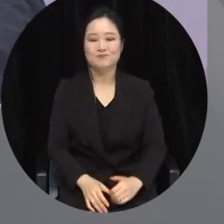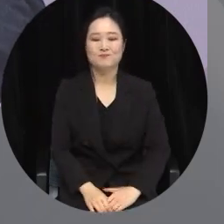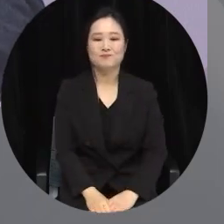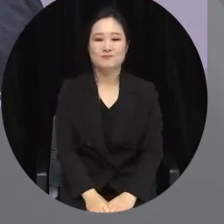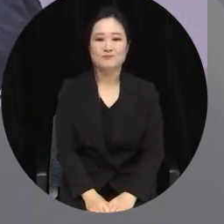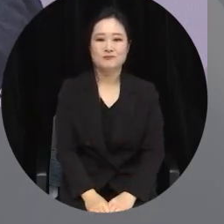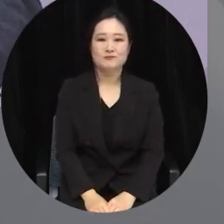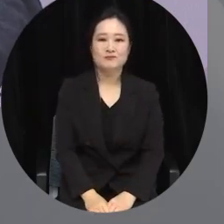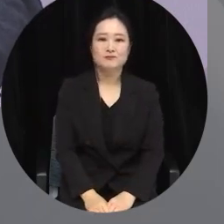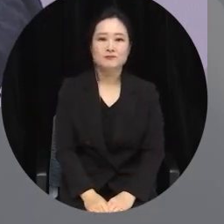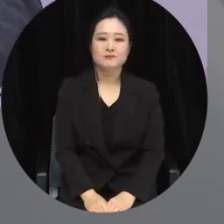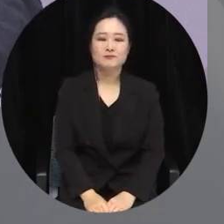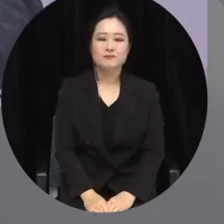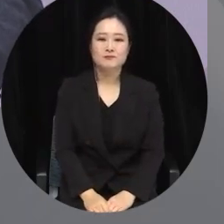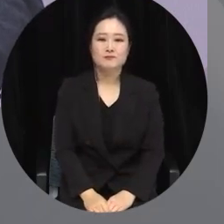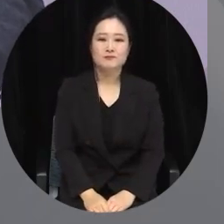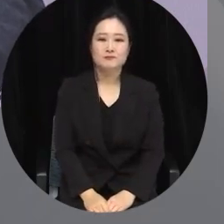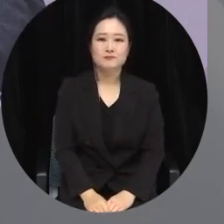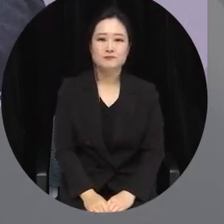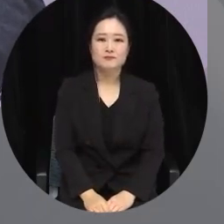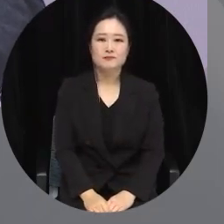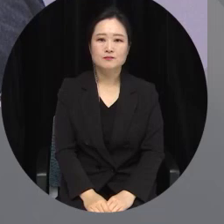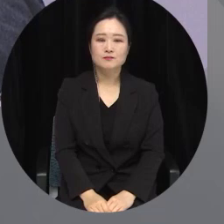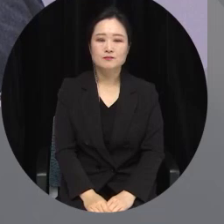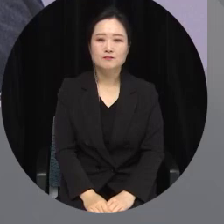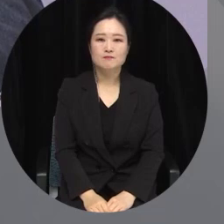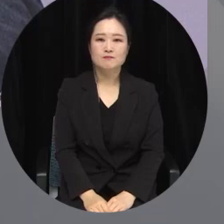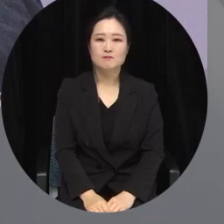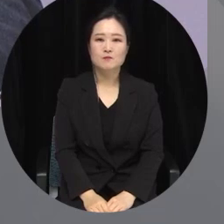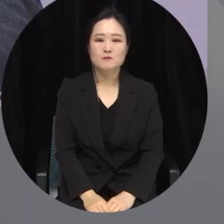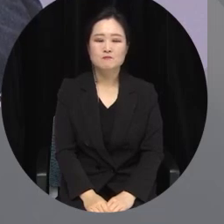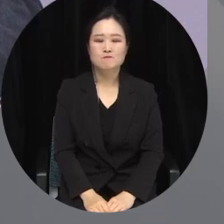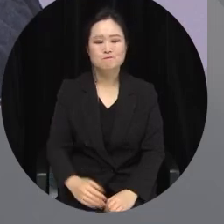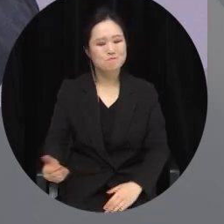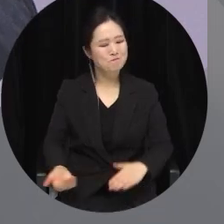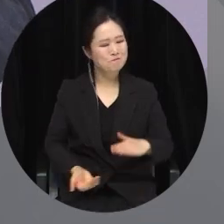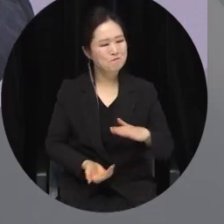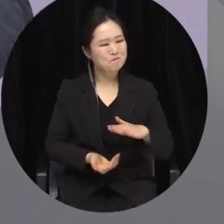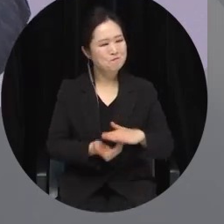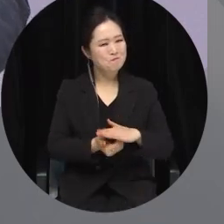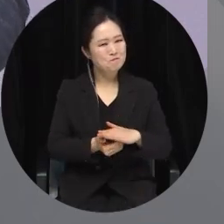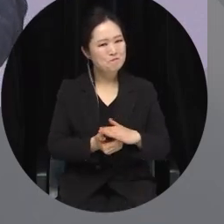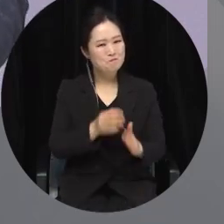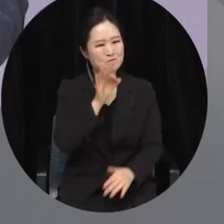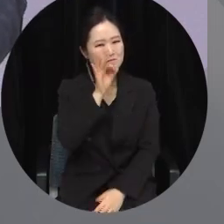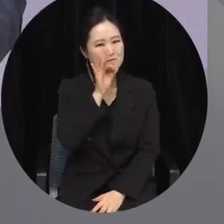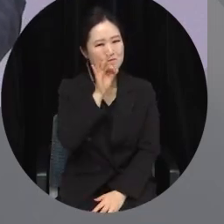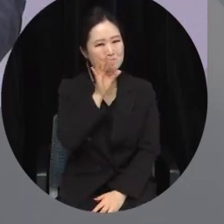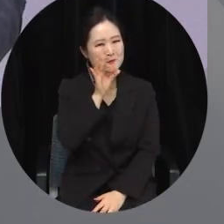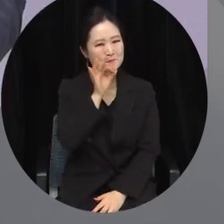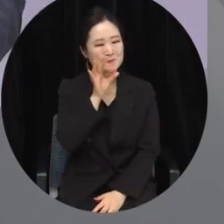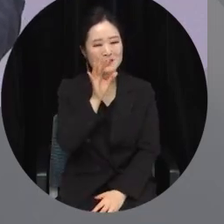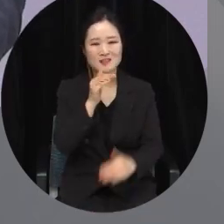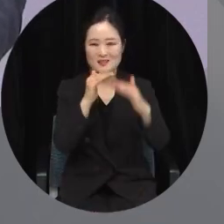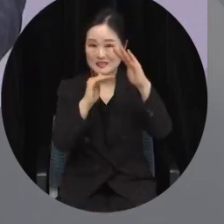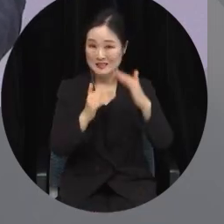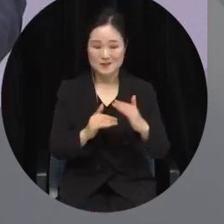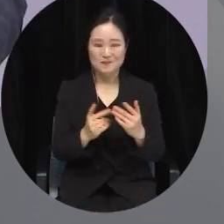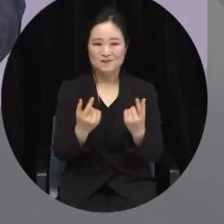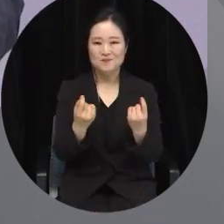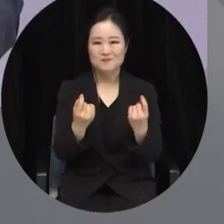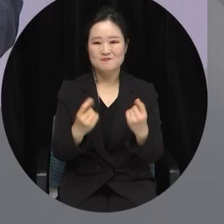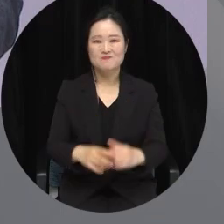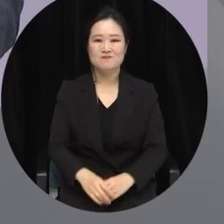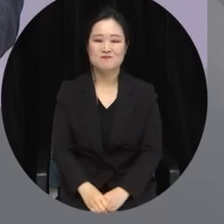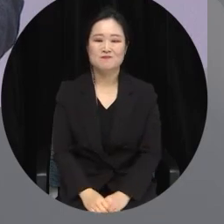예, 우선 그 좀 비현실적인, 본인들의 결정권도 아니고 또